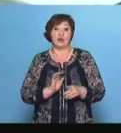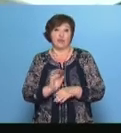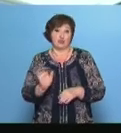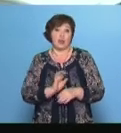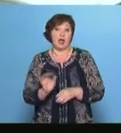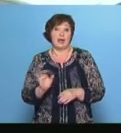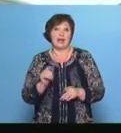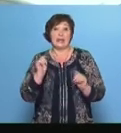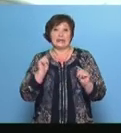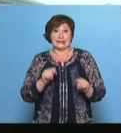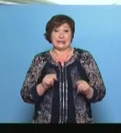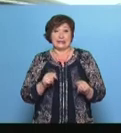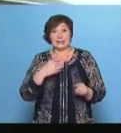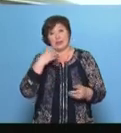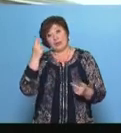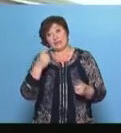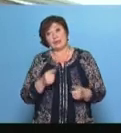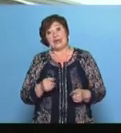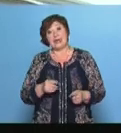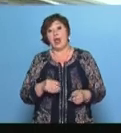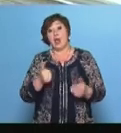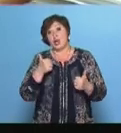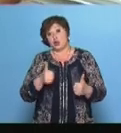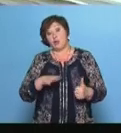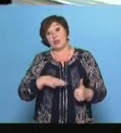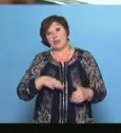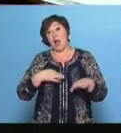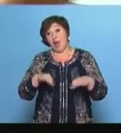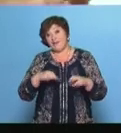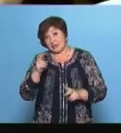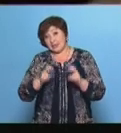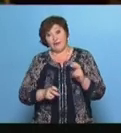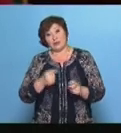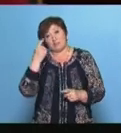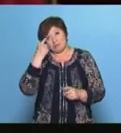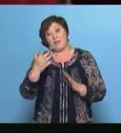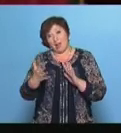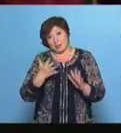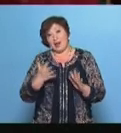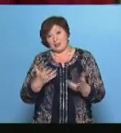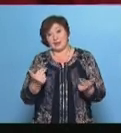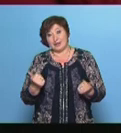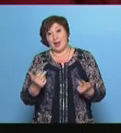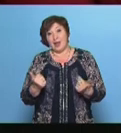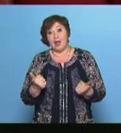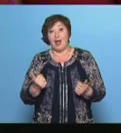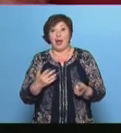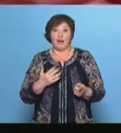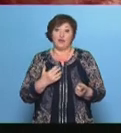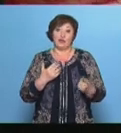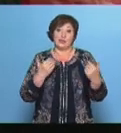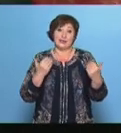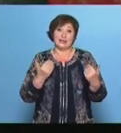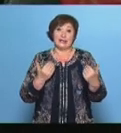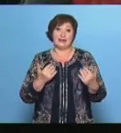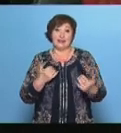знала уже, что изобразить рельефной графикой, чтобы было понятно. Наезжав-то, конечно, это легче всего изобразить автомобиль.